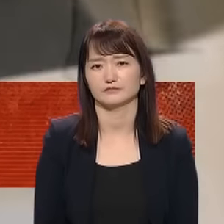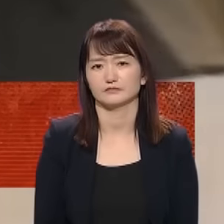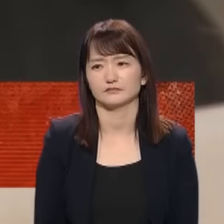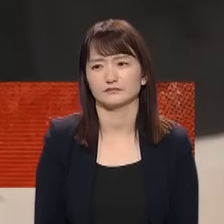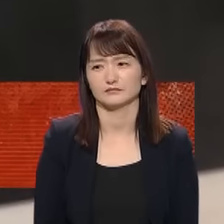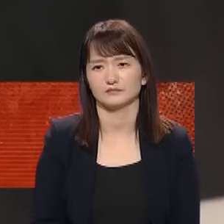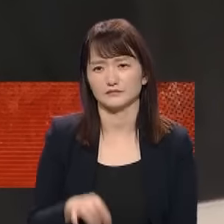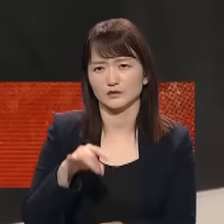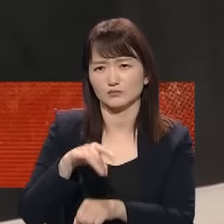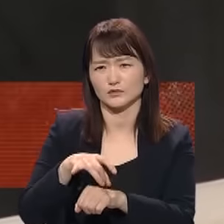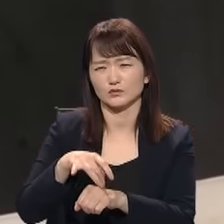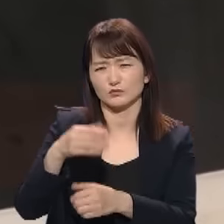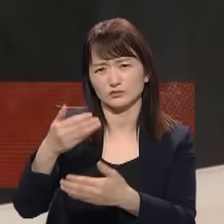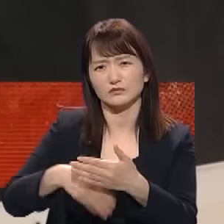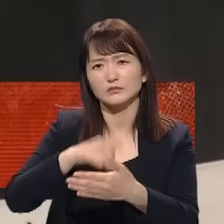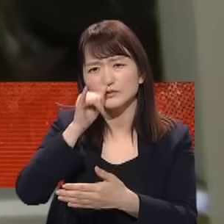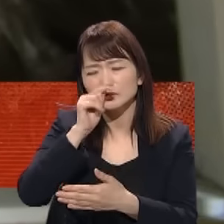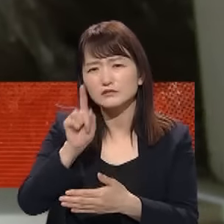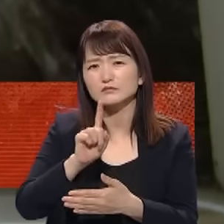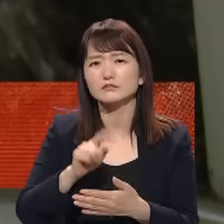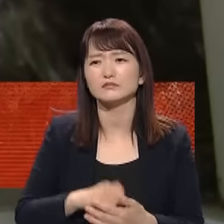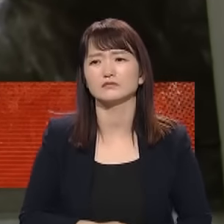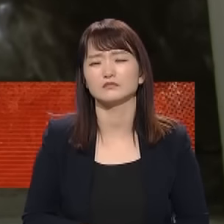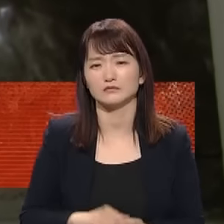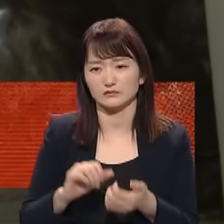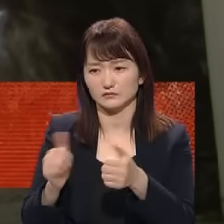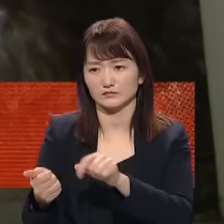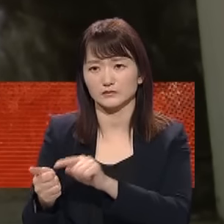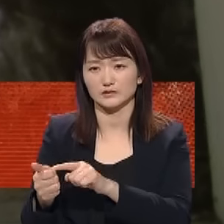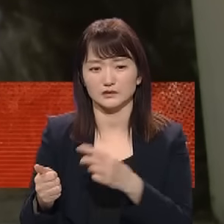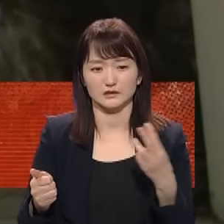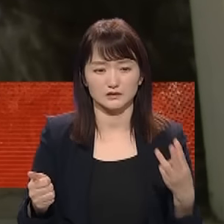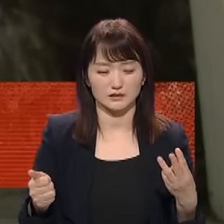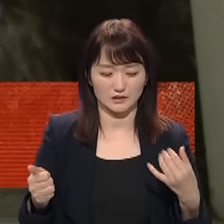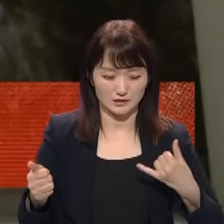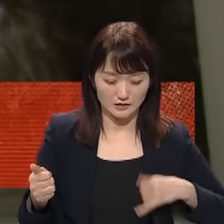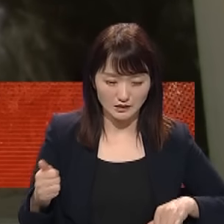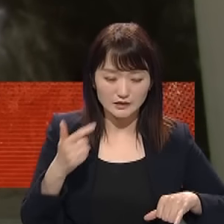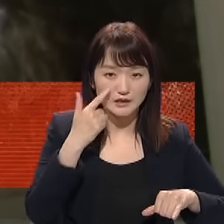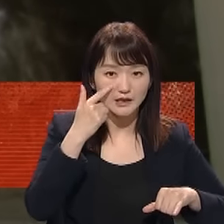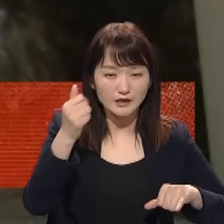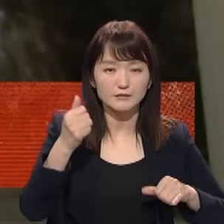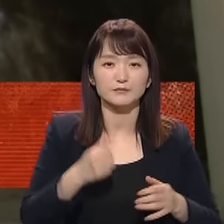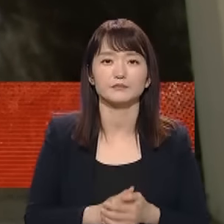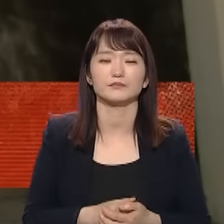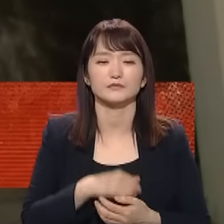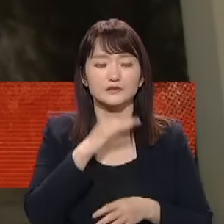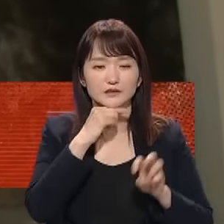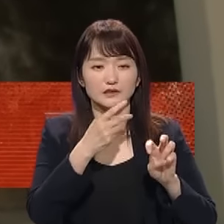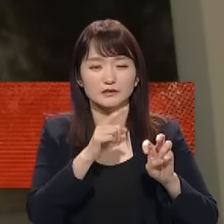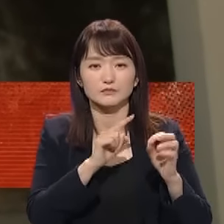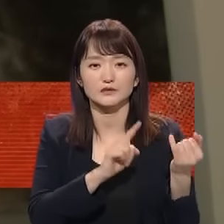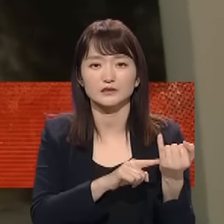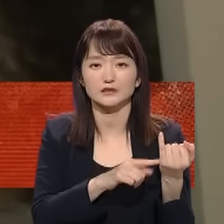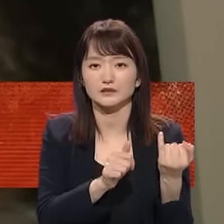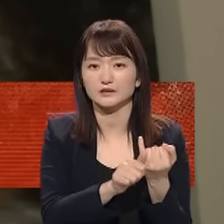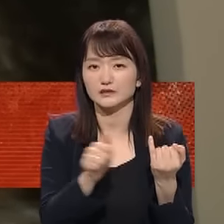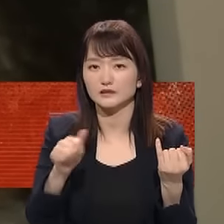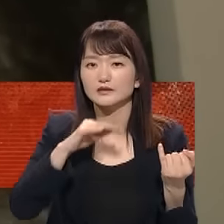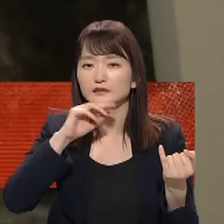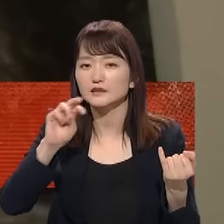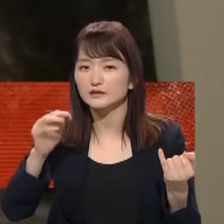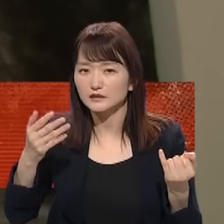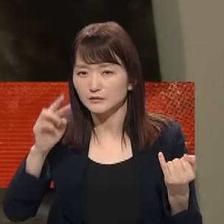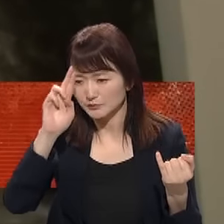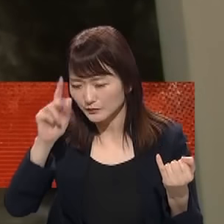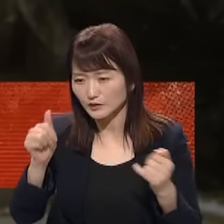도대체 뭐 어땠던 거예요? 네, 이 사망한 사람은 세 아이의 아빠이자 30대 여성 김 씨의 남편인 39살 박모 씨로